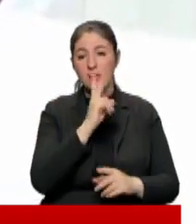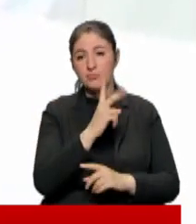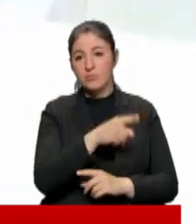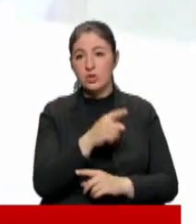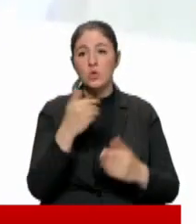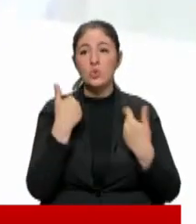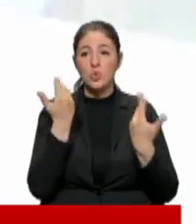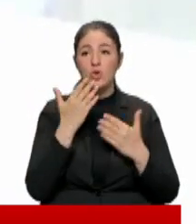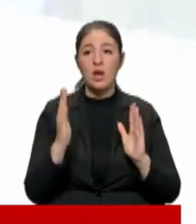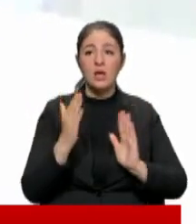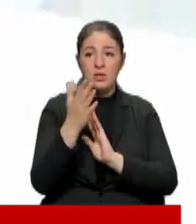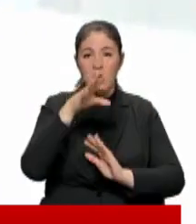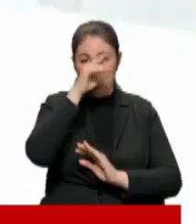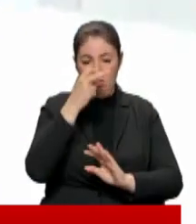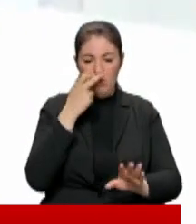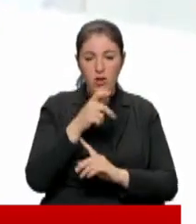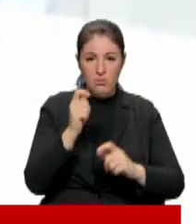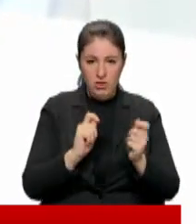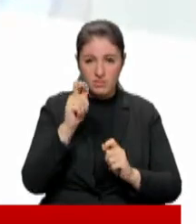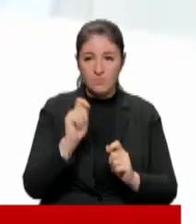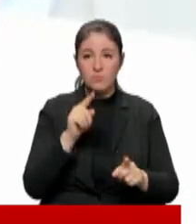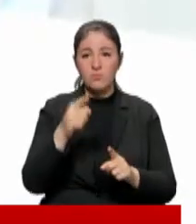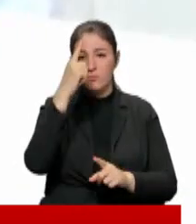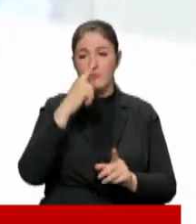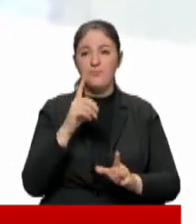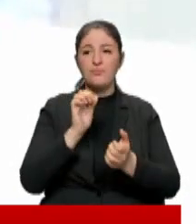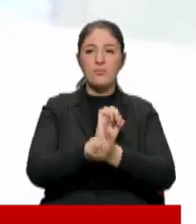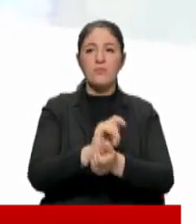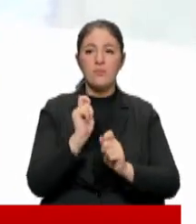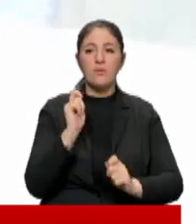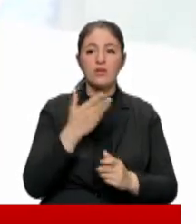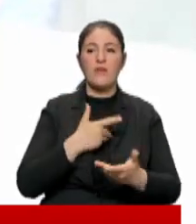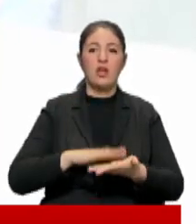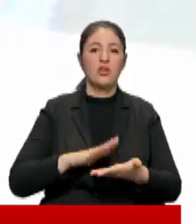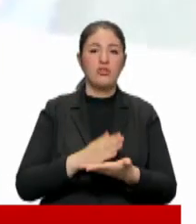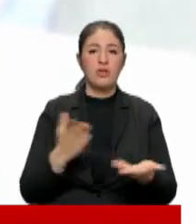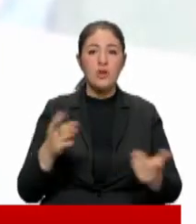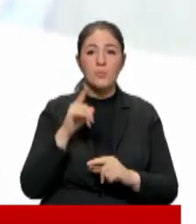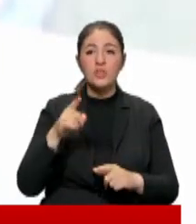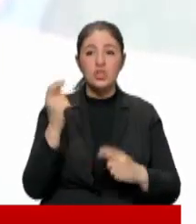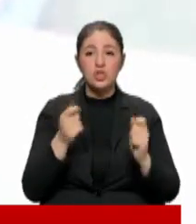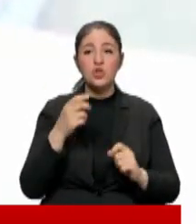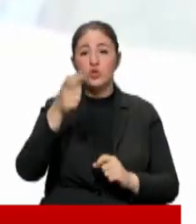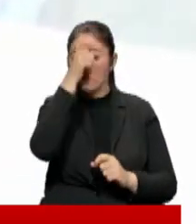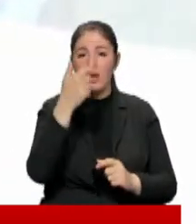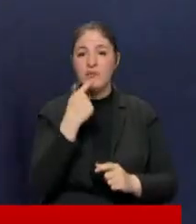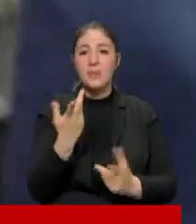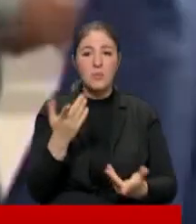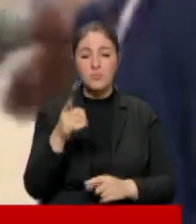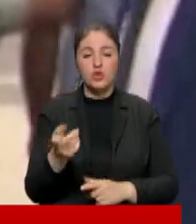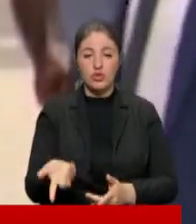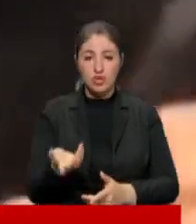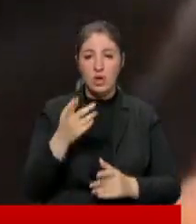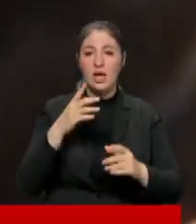tarafından hukuka karşı hile kullanılarak şu anda resmen esir tutuluyor sevgili arkadaşlar. Bu işin Türkçesi budur.